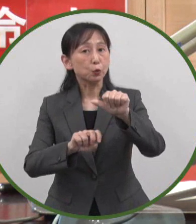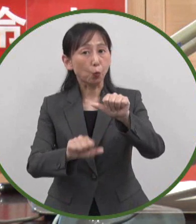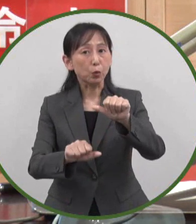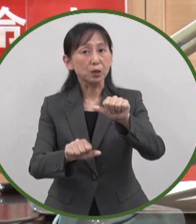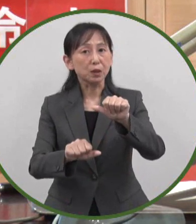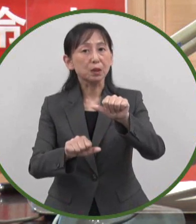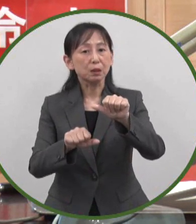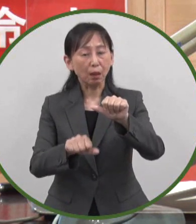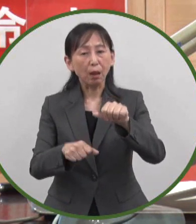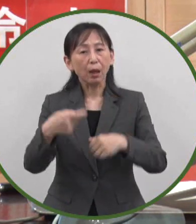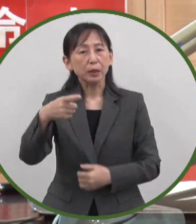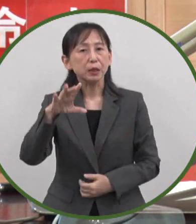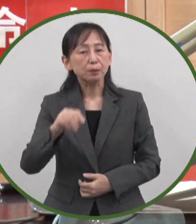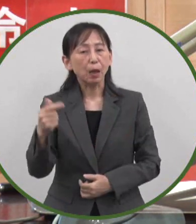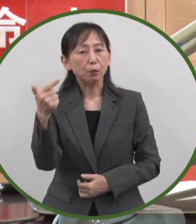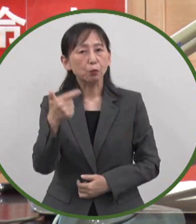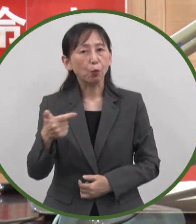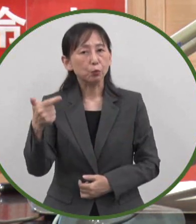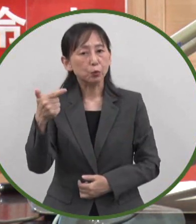で